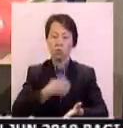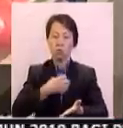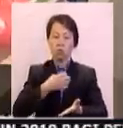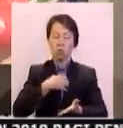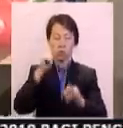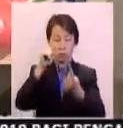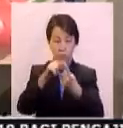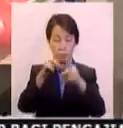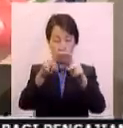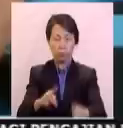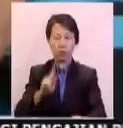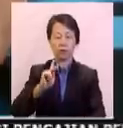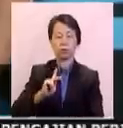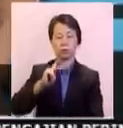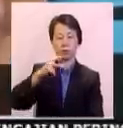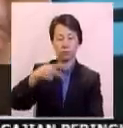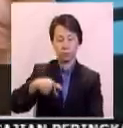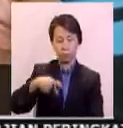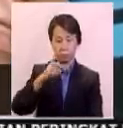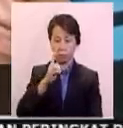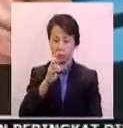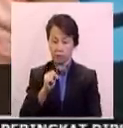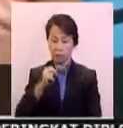pihak KPDN HEP.